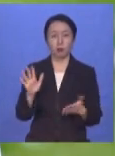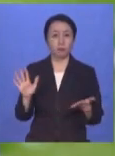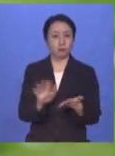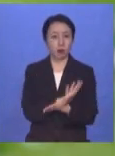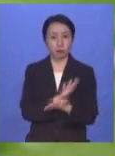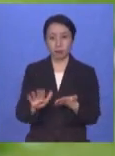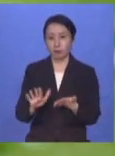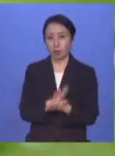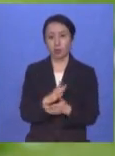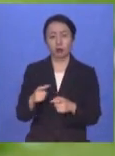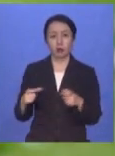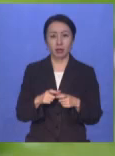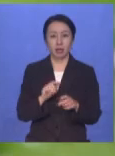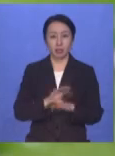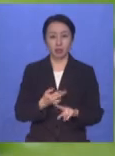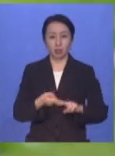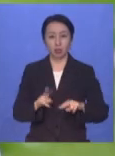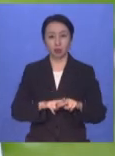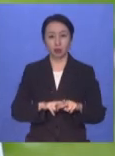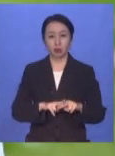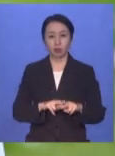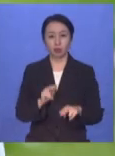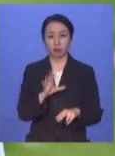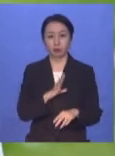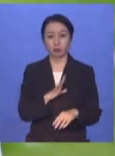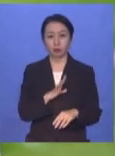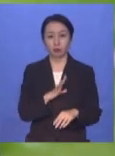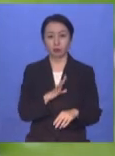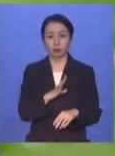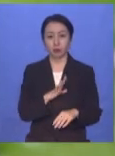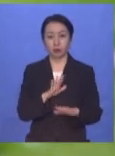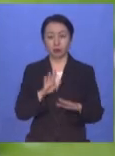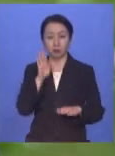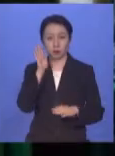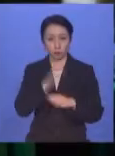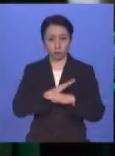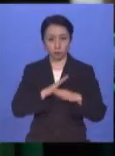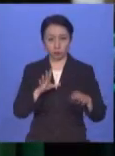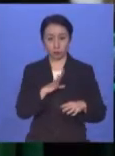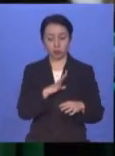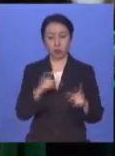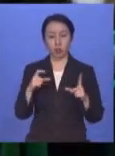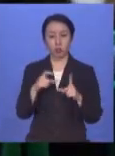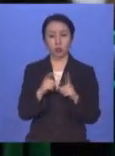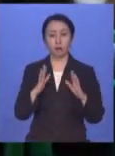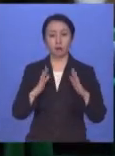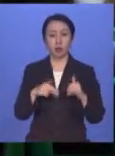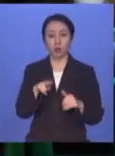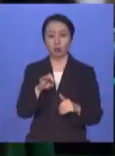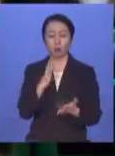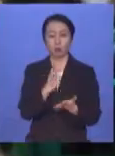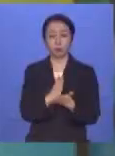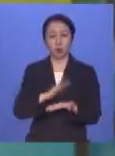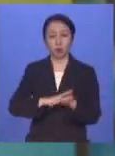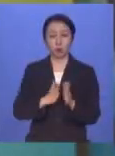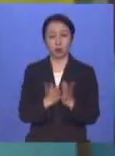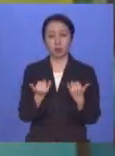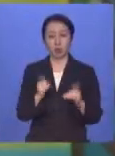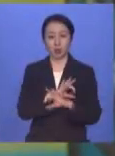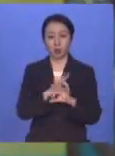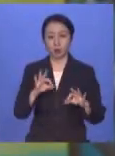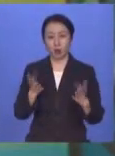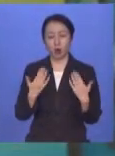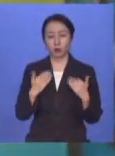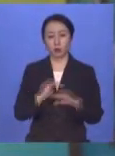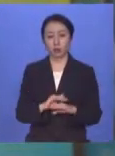бесплатным путевочкам. И дети, которые оказались в зоне подтопления. К слову, в лагере «Достык» есть все условия для хорошего